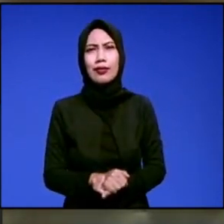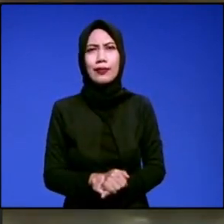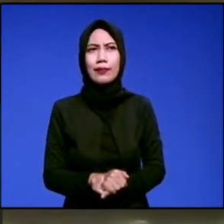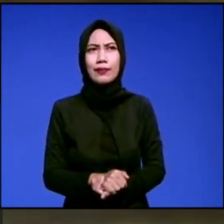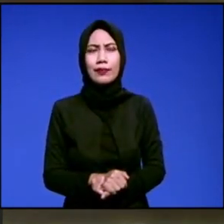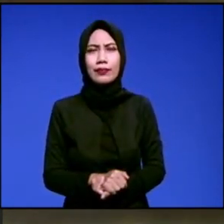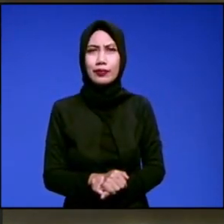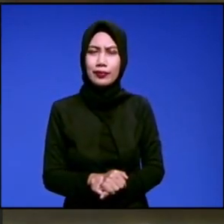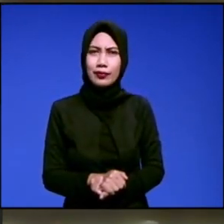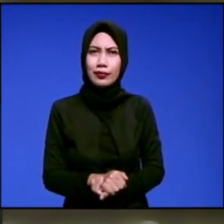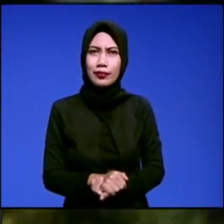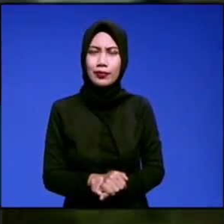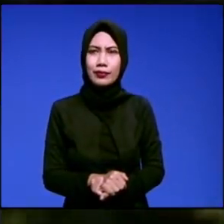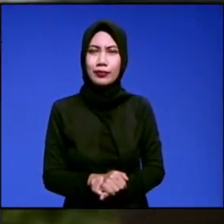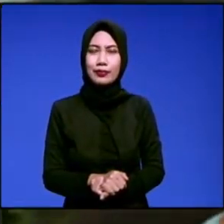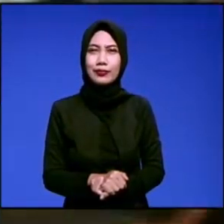seperti